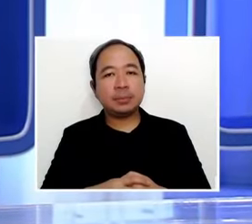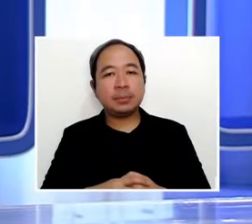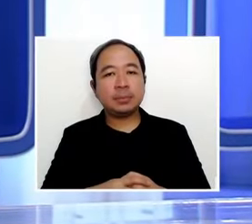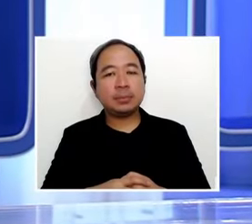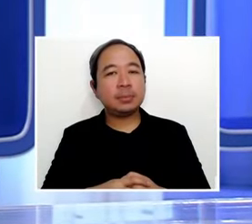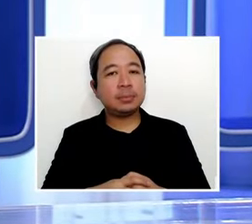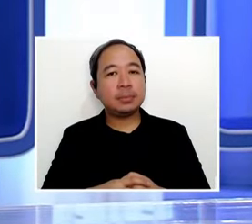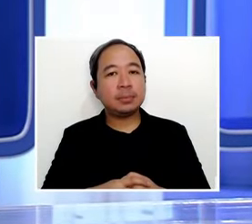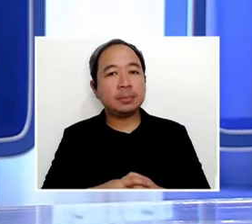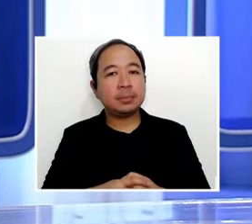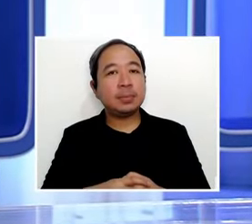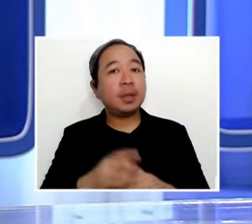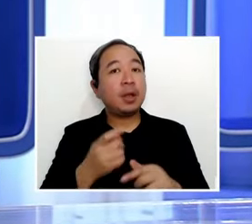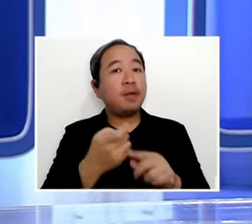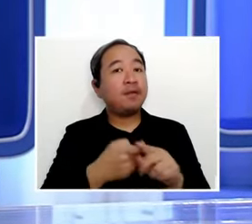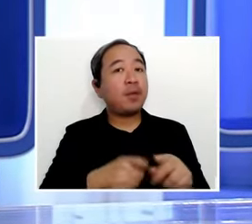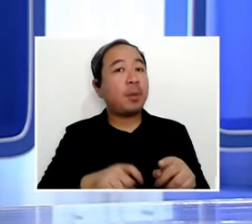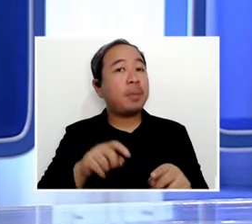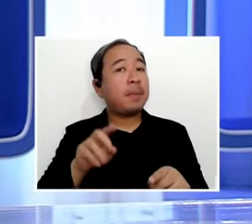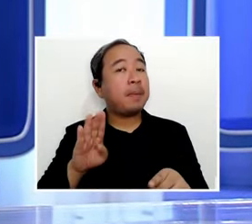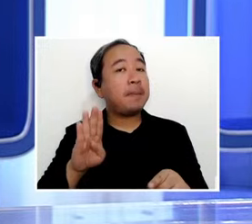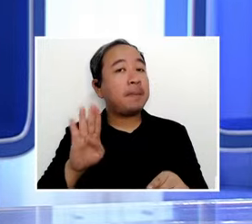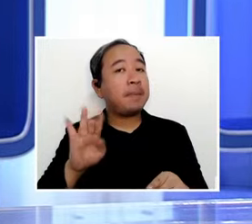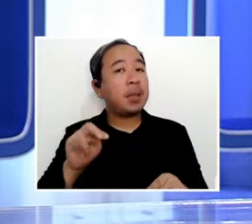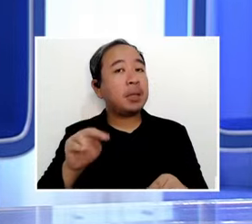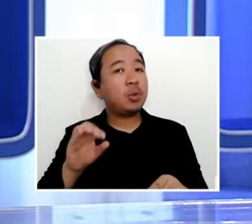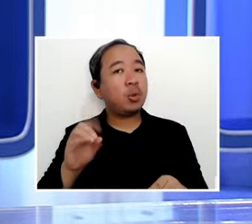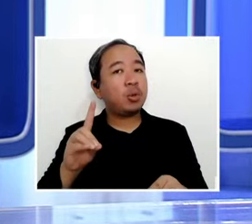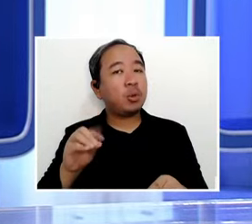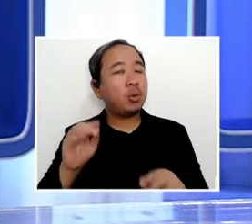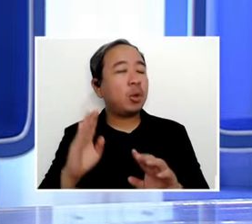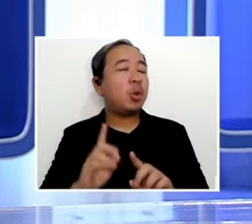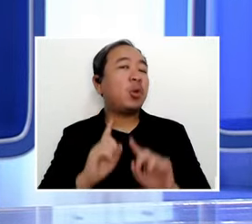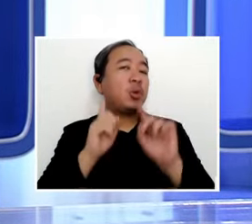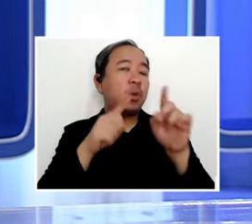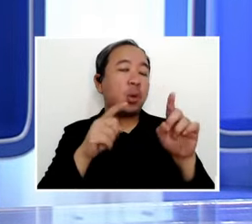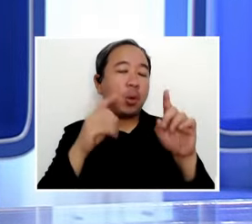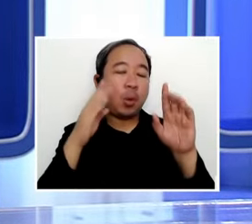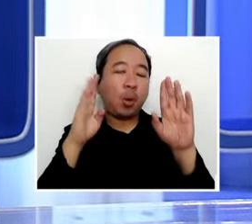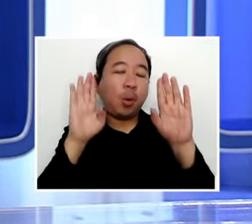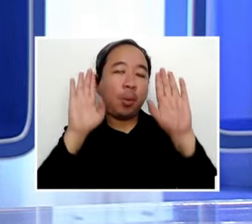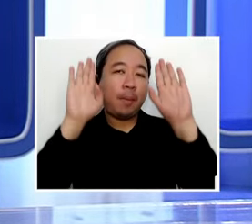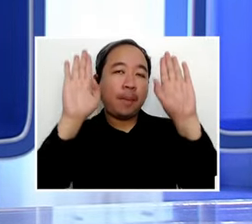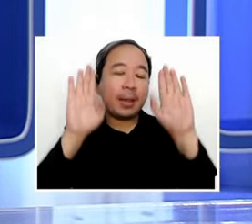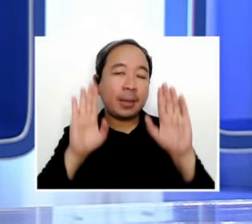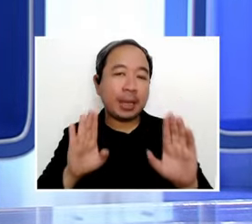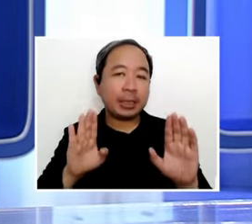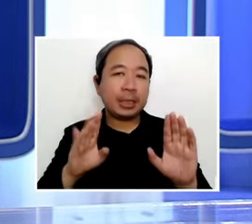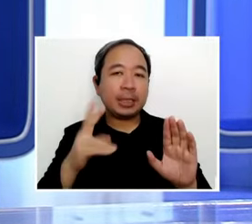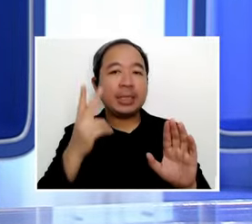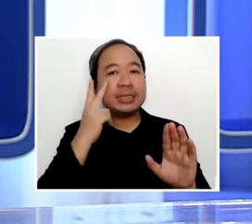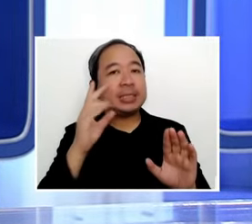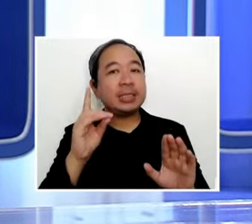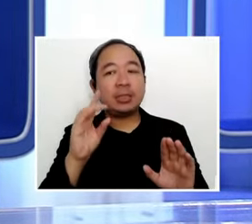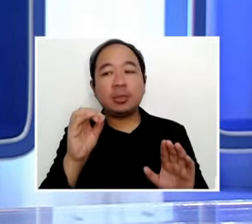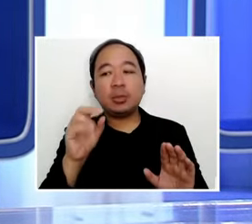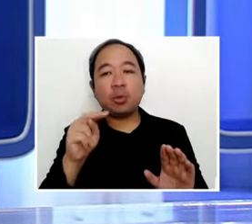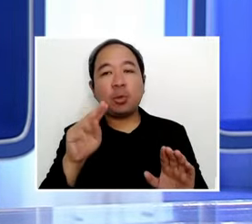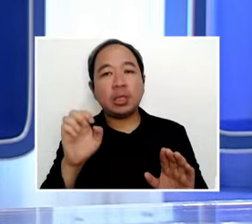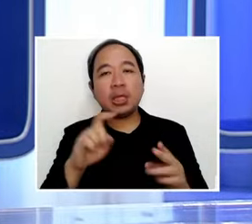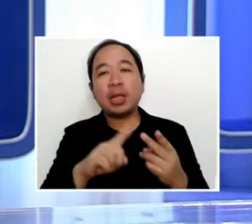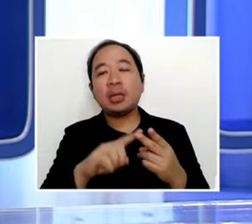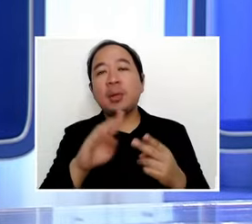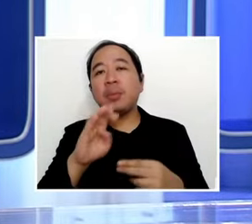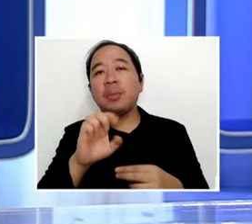Mula sa Binondo hanggang sa Atok, Benguet, tuloy ang pagpapakilig ng tambalang Donnie Pangilinan at Bel Mariano sa